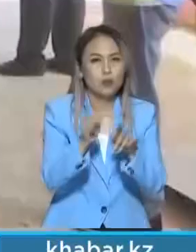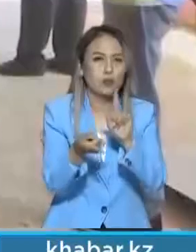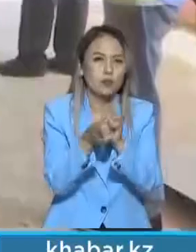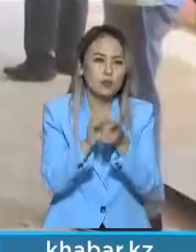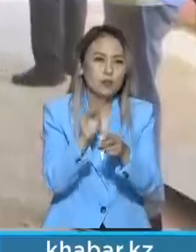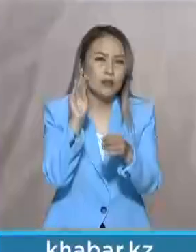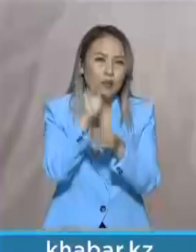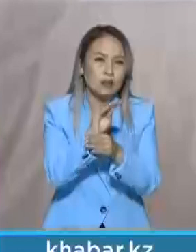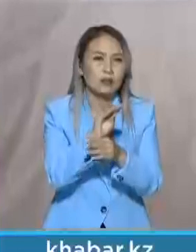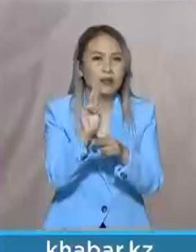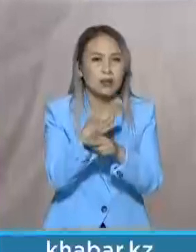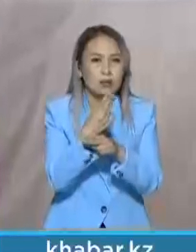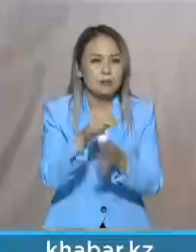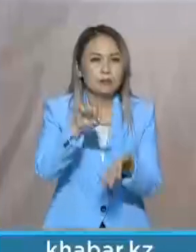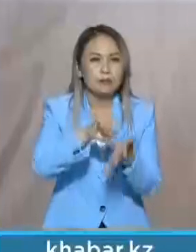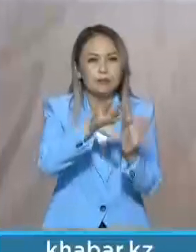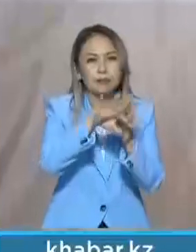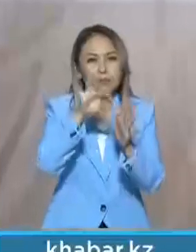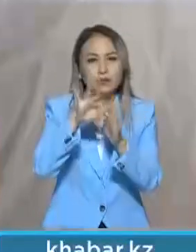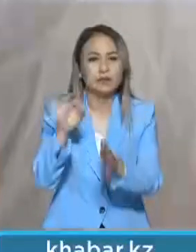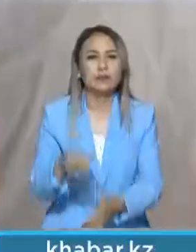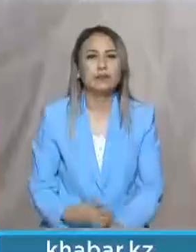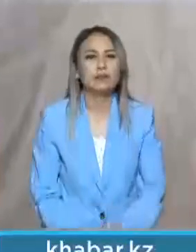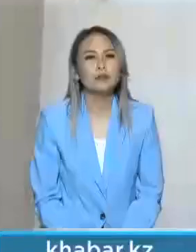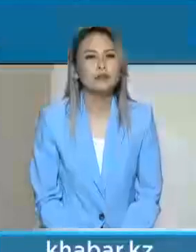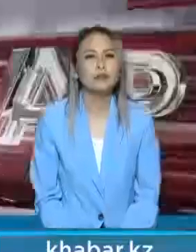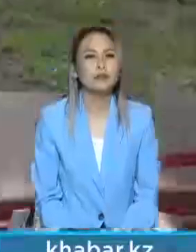қосымша үйірмелерге тәрбиешілер таңдалып жатыр.